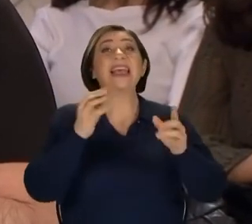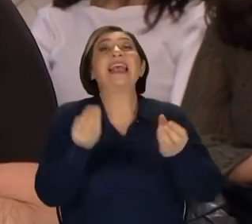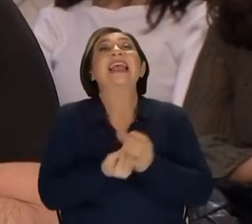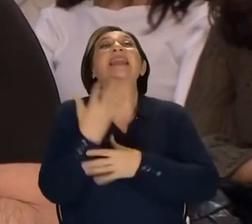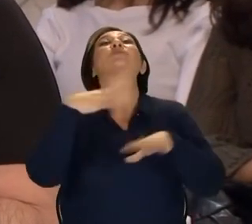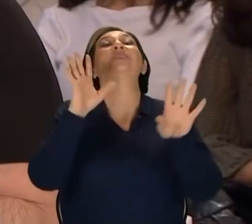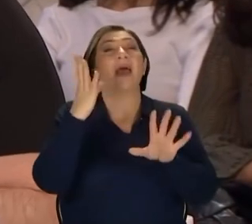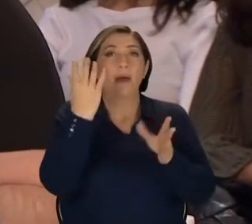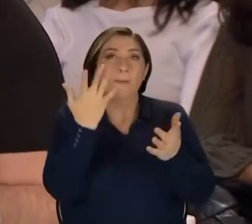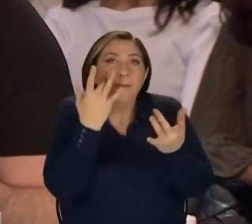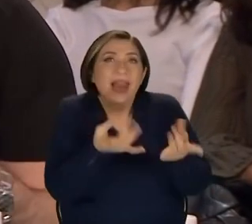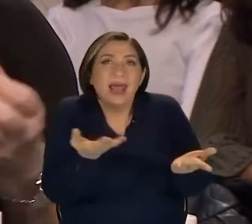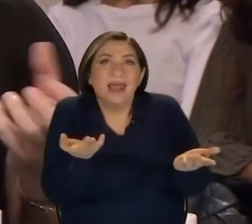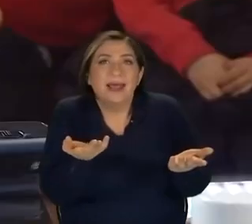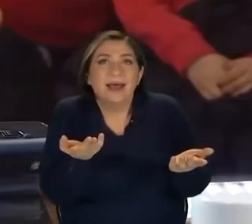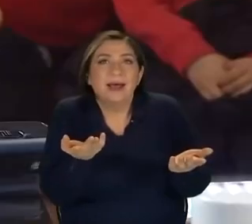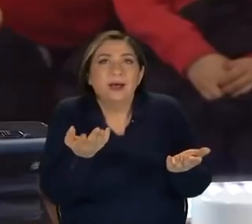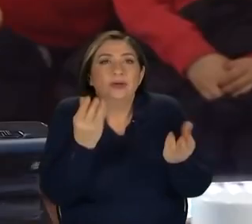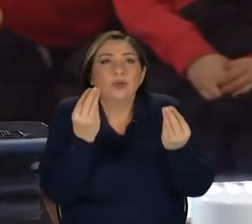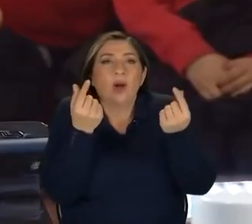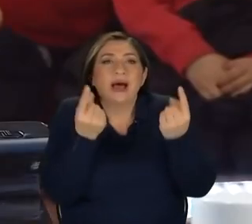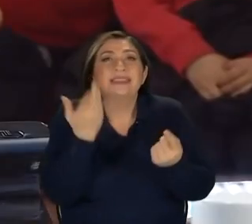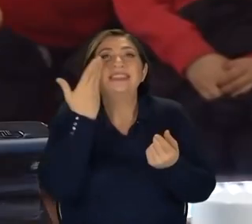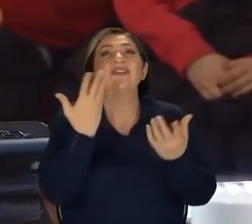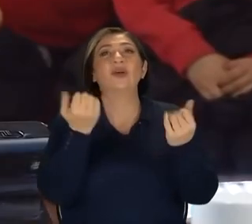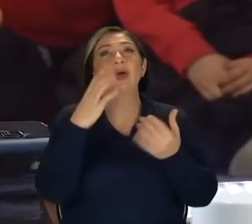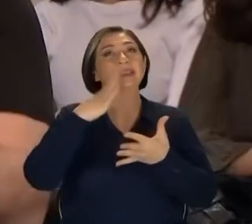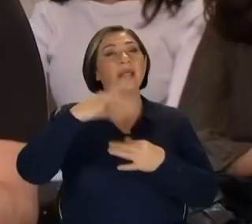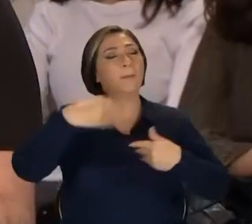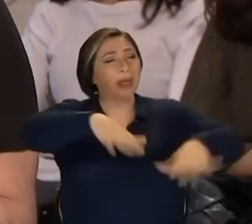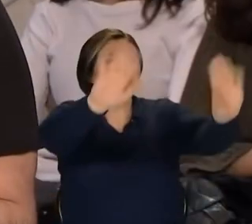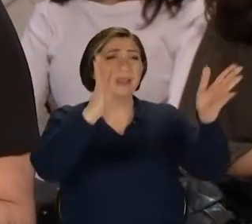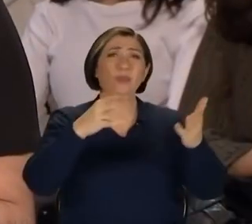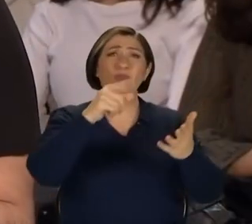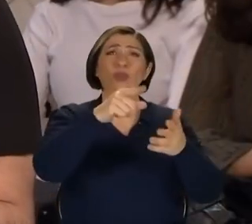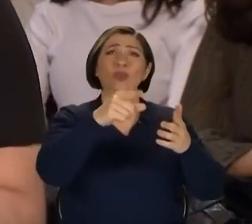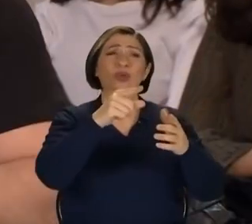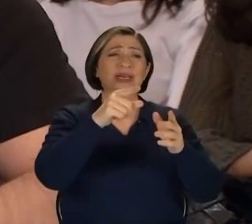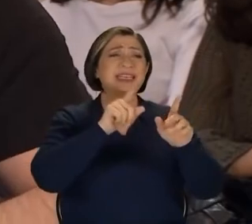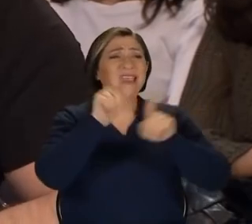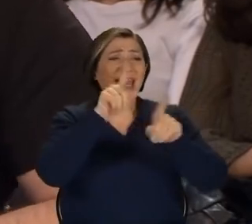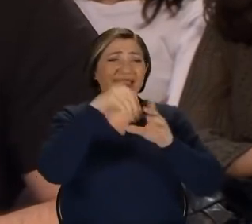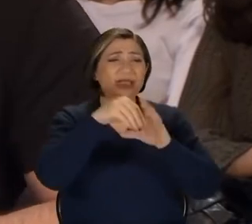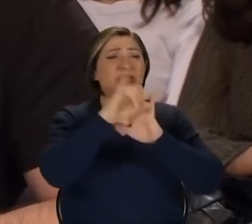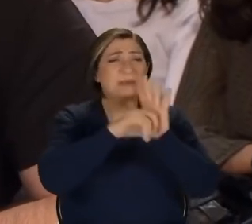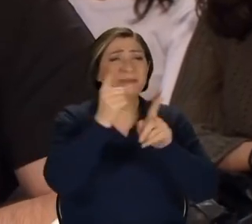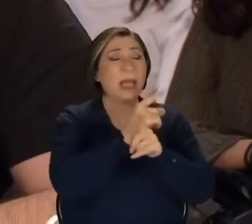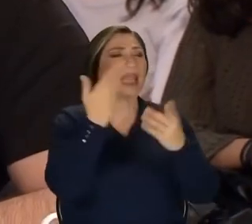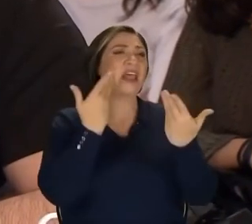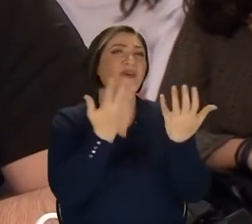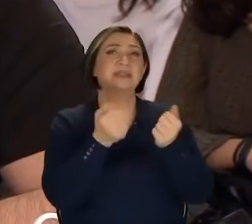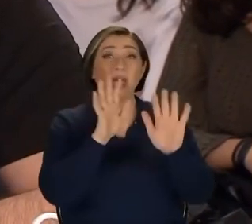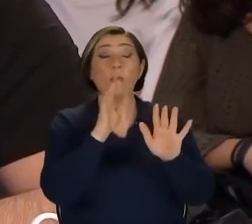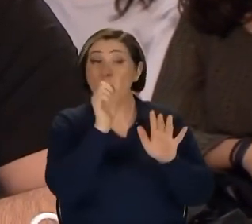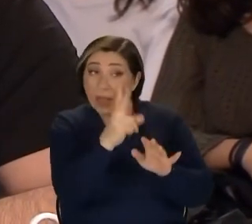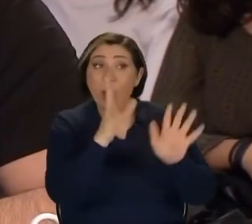yetmeyeceği aşikar. Yani çok az keyif alıyor insanlar. Bırakalım da bu medyalarda bir keyif bulsunlar. Buna okeyim ama